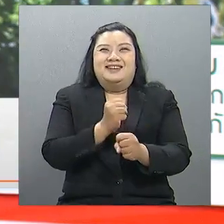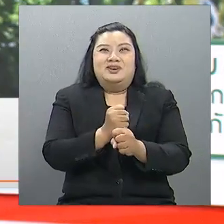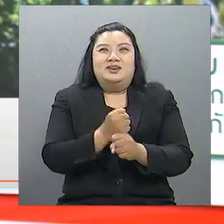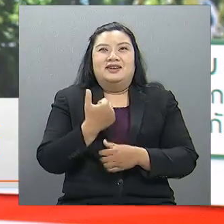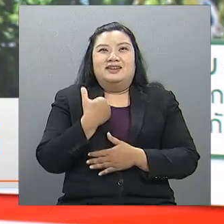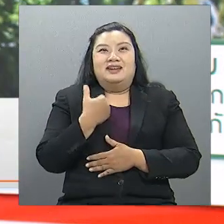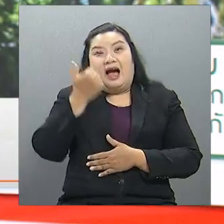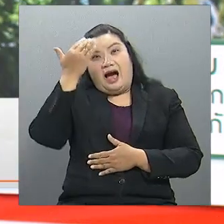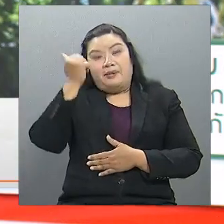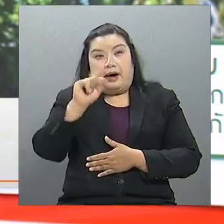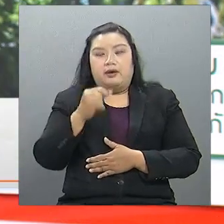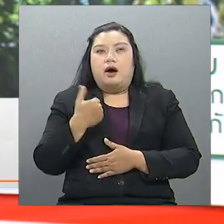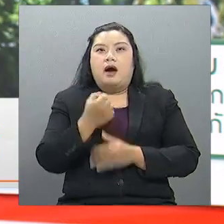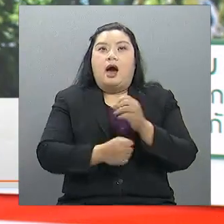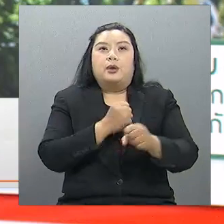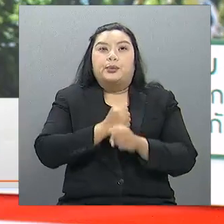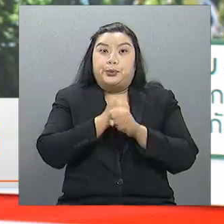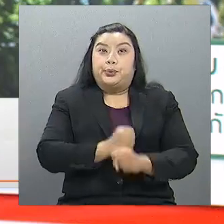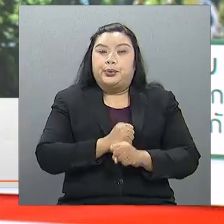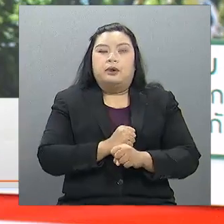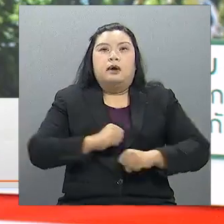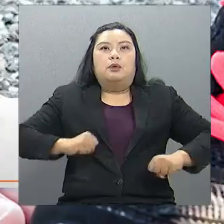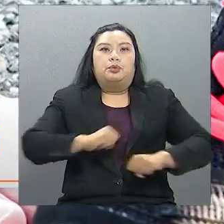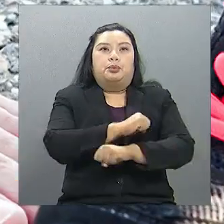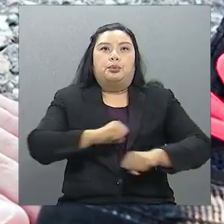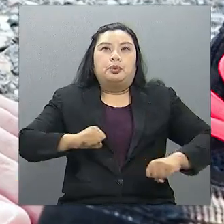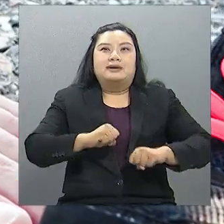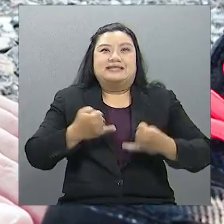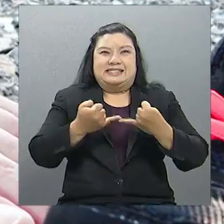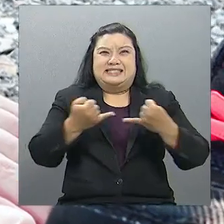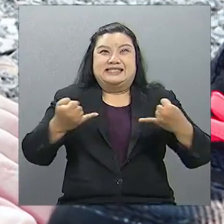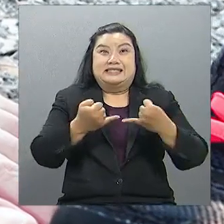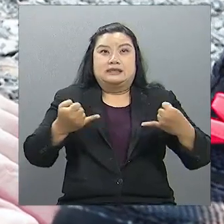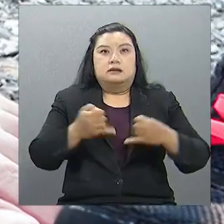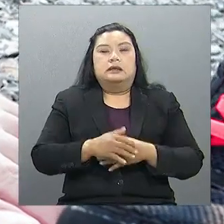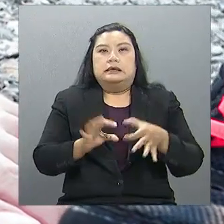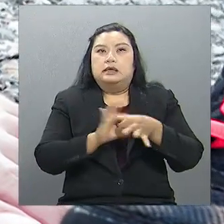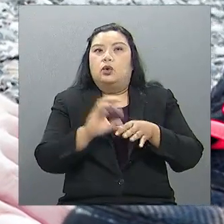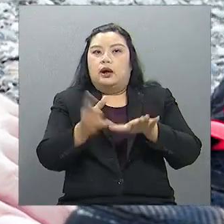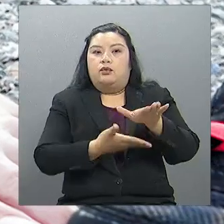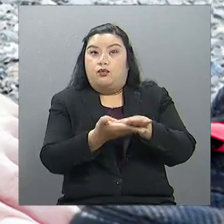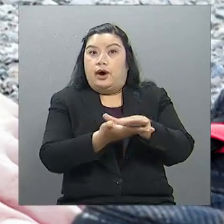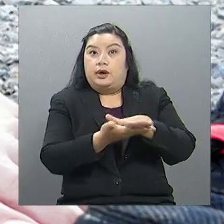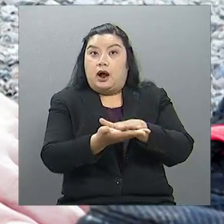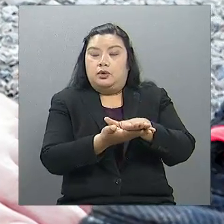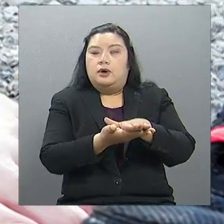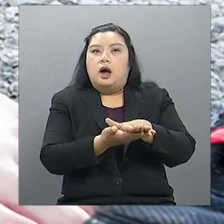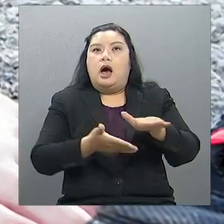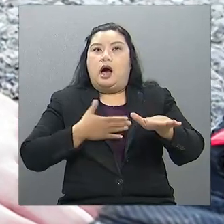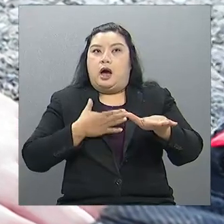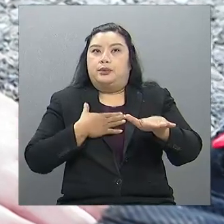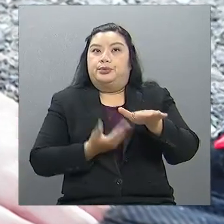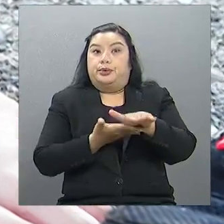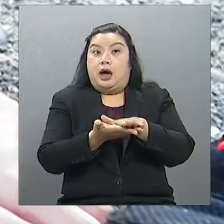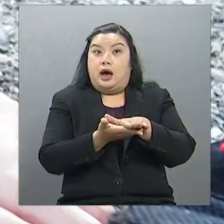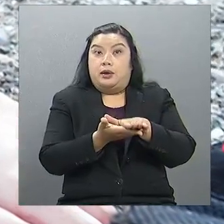onเทวเราเอง อย่เชนถาบางคนมีอาการเทวแด์เทความ